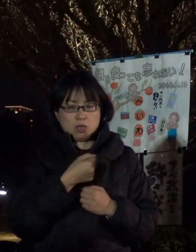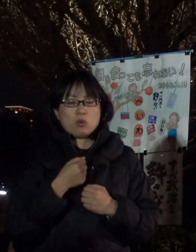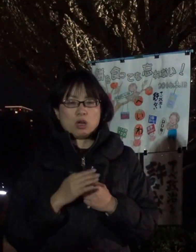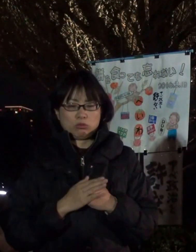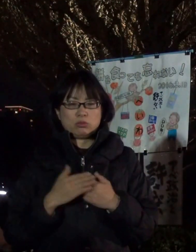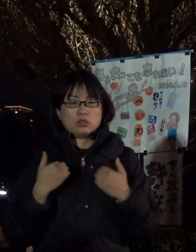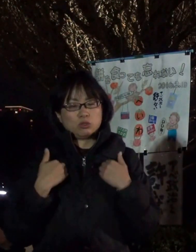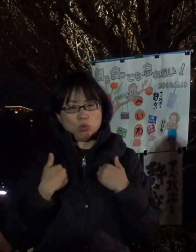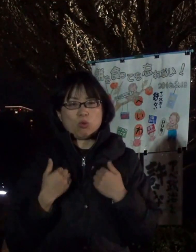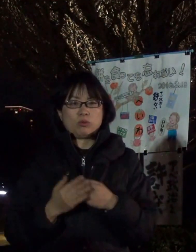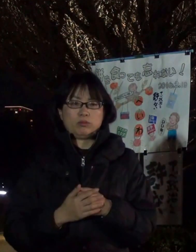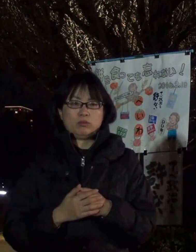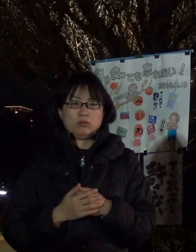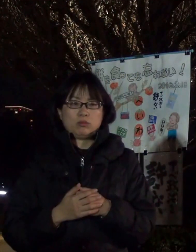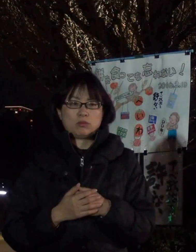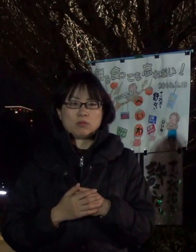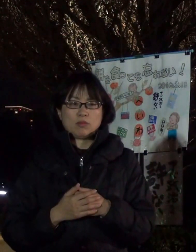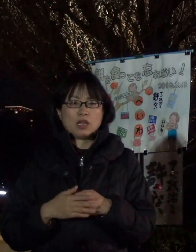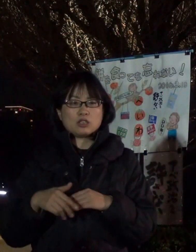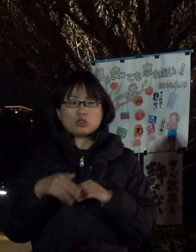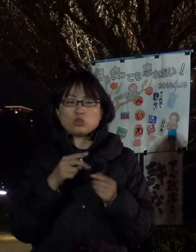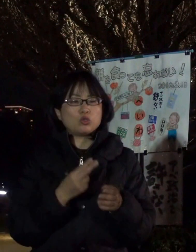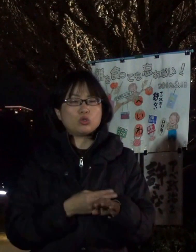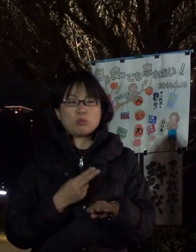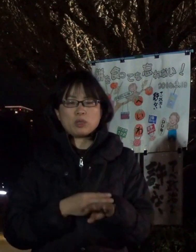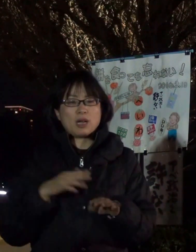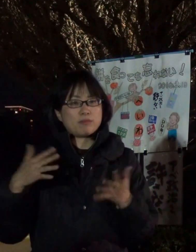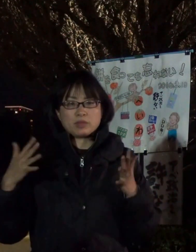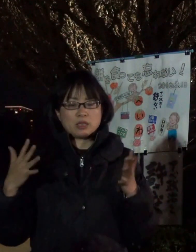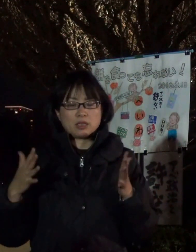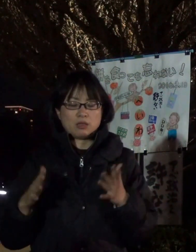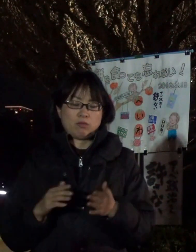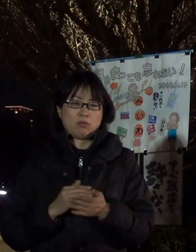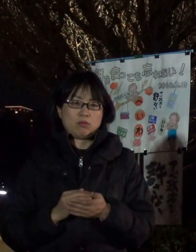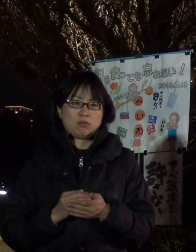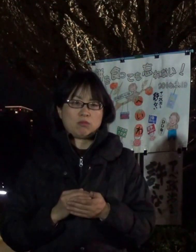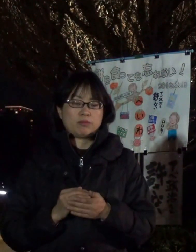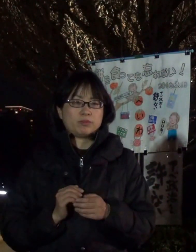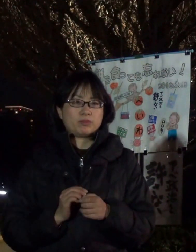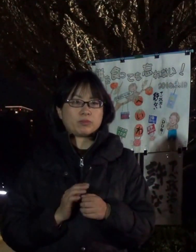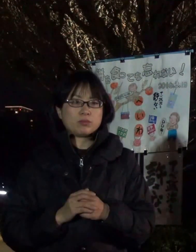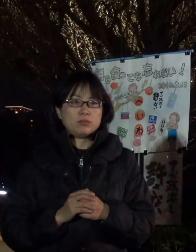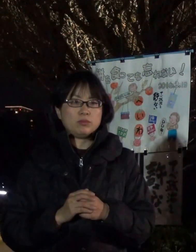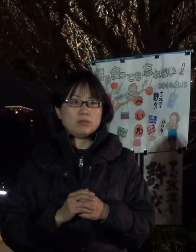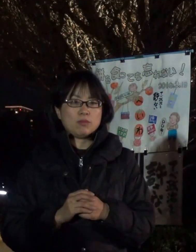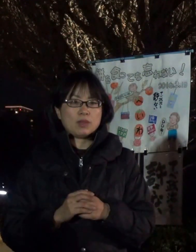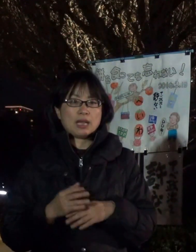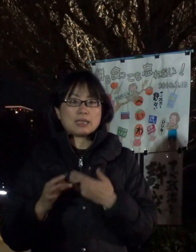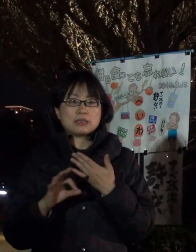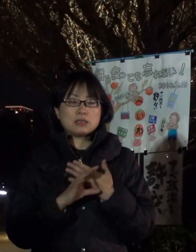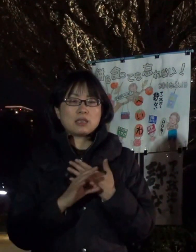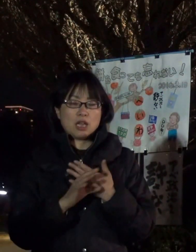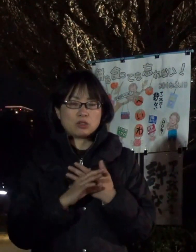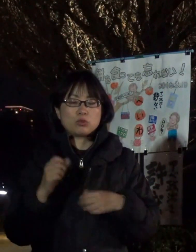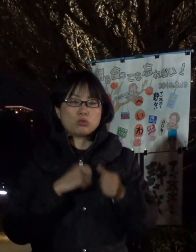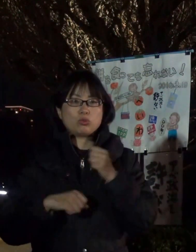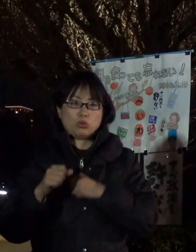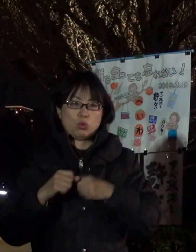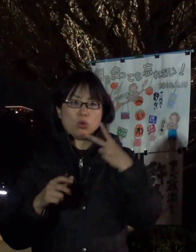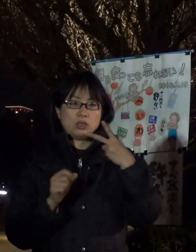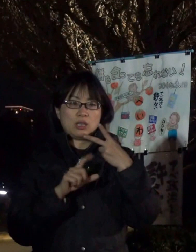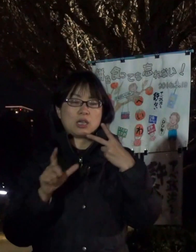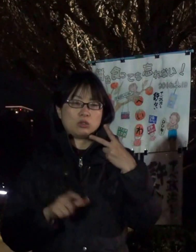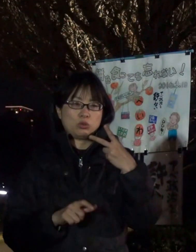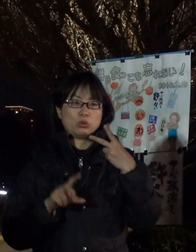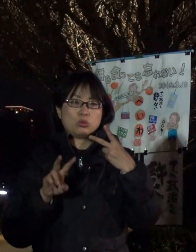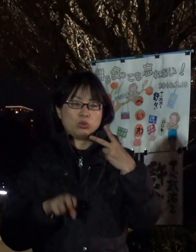結局試験焼却は2月10日から18日をめどっていうことだったんですけども、その元々のめどを超過した19